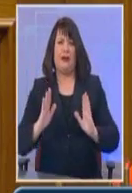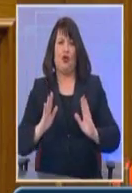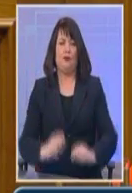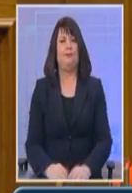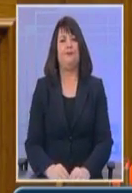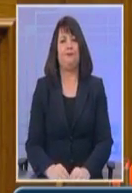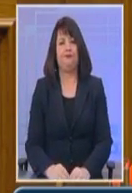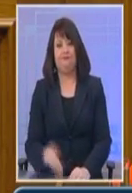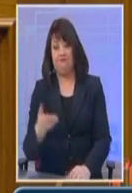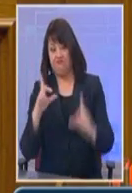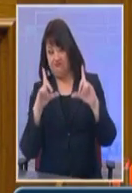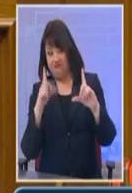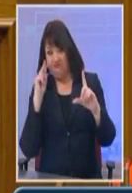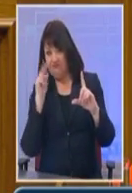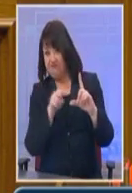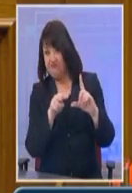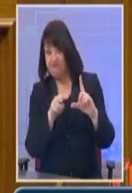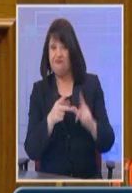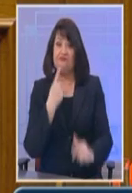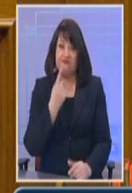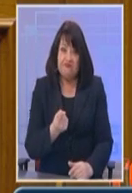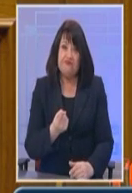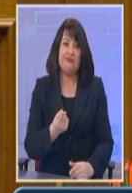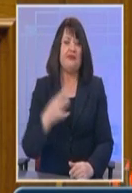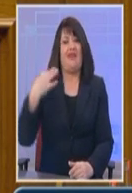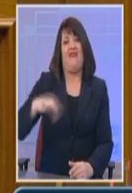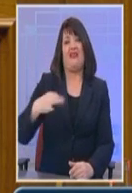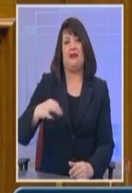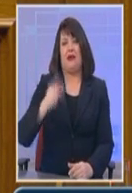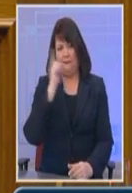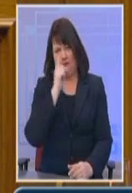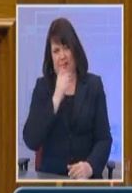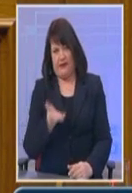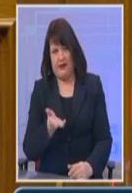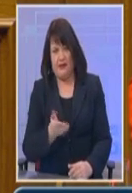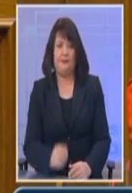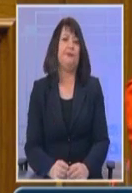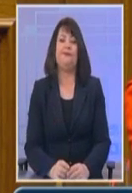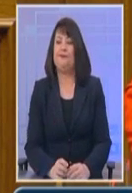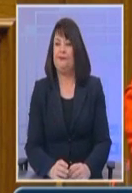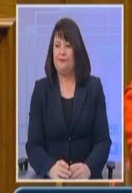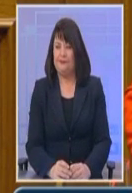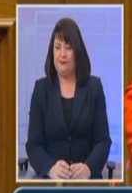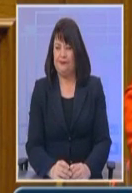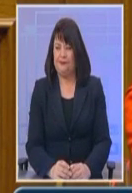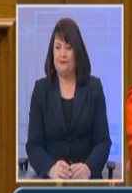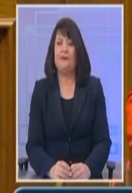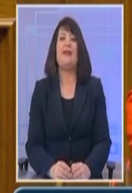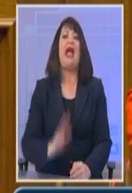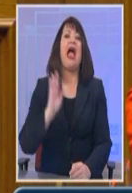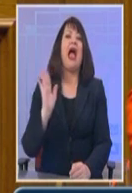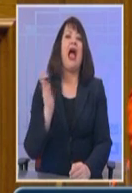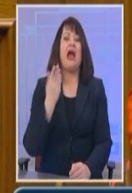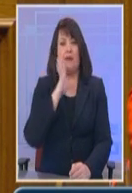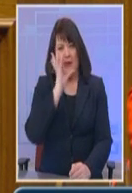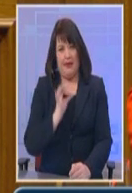Αυτή είναι η εικόνα της δίθεν ευαισθησίας. Κυρίες και κύριοι βουλευτές, αν πραγματικά